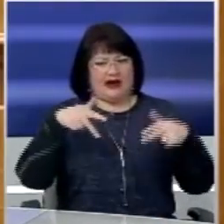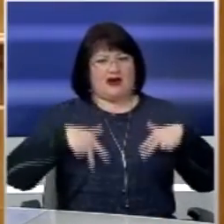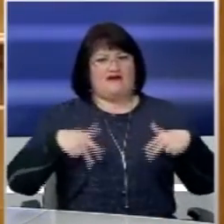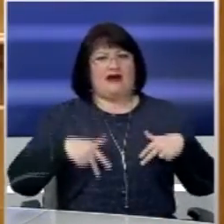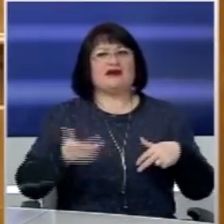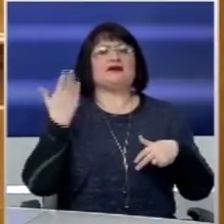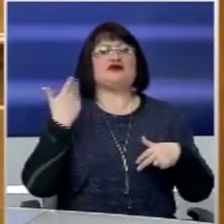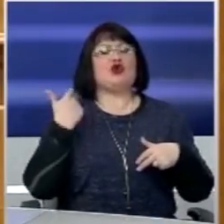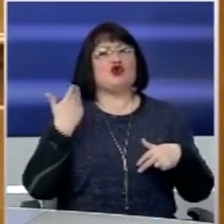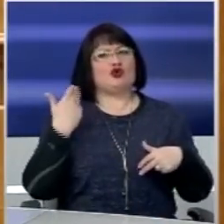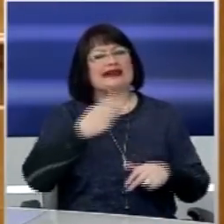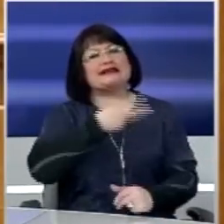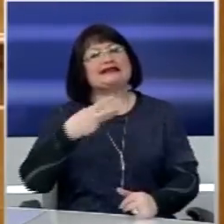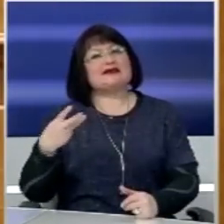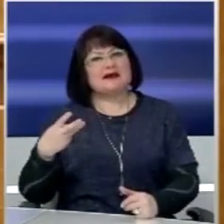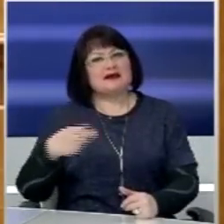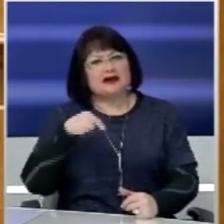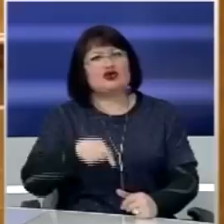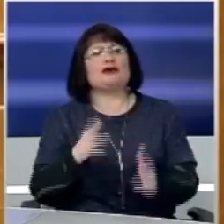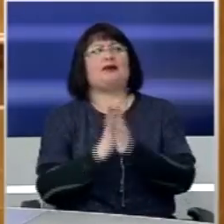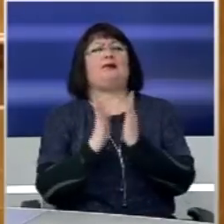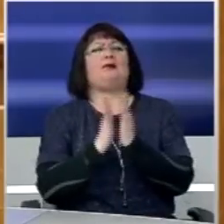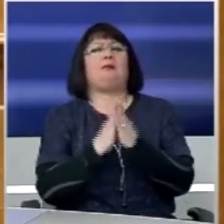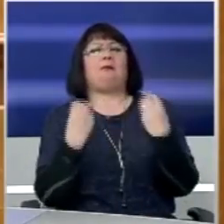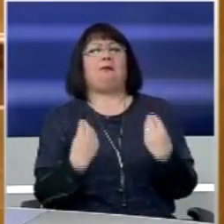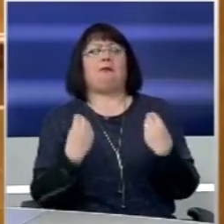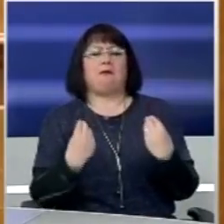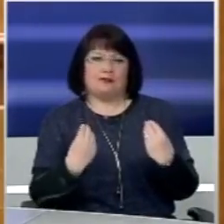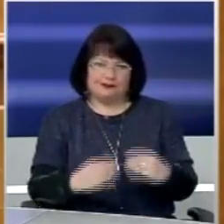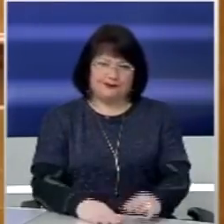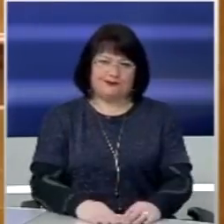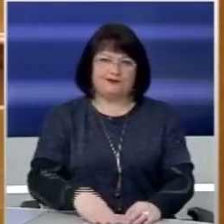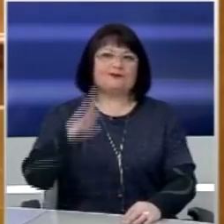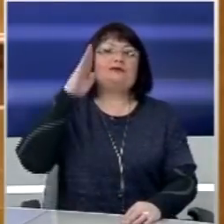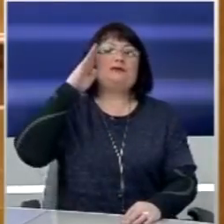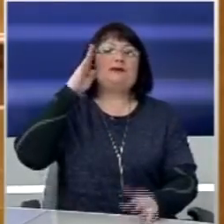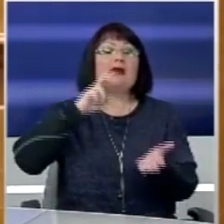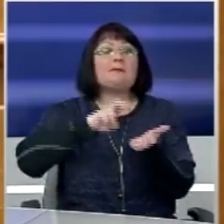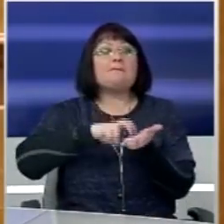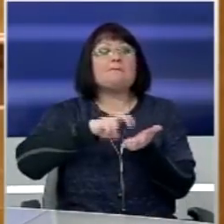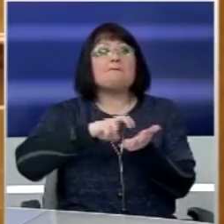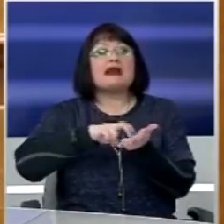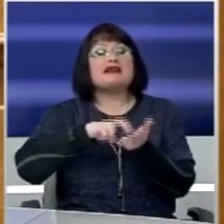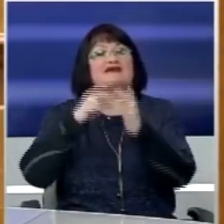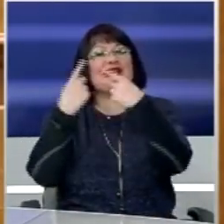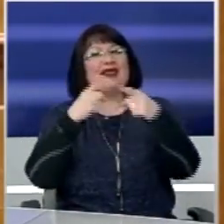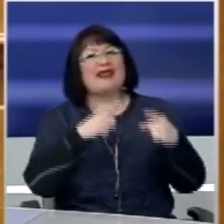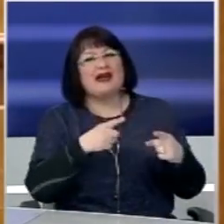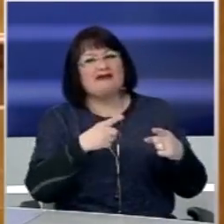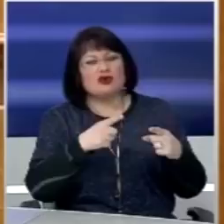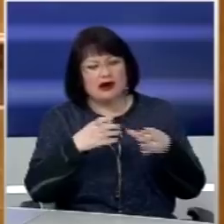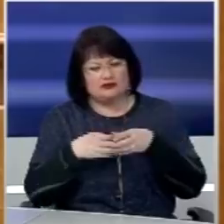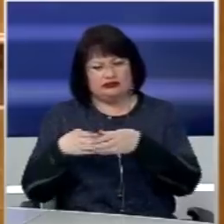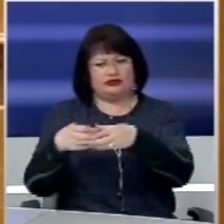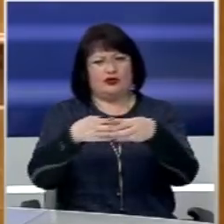κυβέρνηση και η αξιωματική αντιπολίτευση του ΣΥΡΙΖΑ. Αλλά και η Αμερικάνικη Πρεσβεία και άλλα αστικά επιτελεία